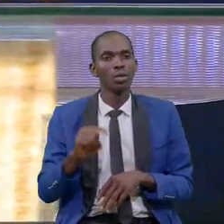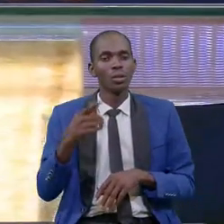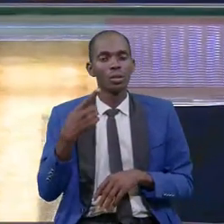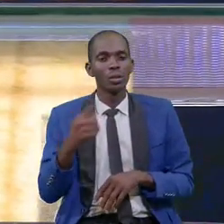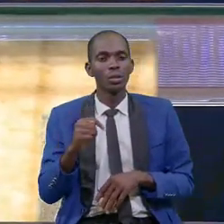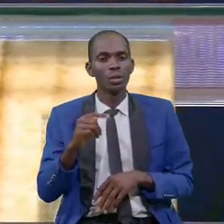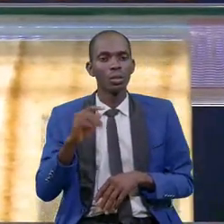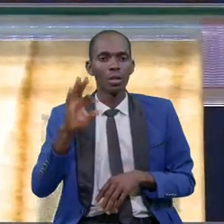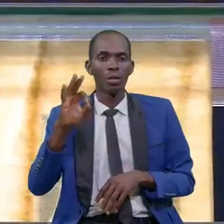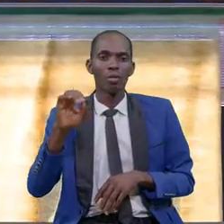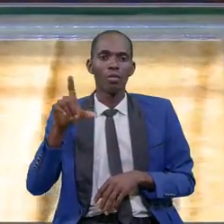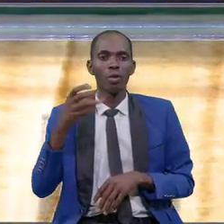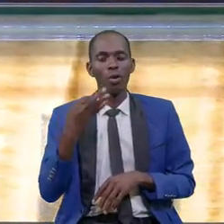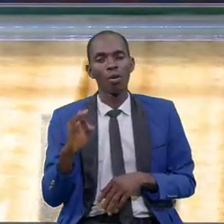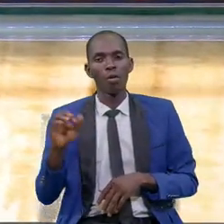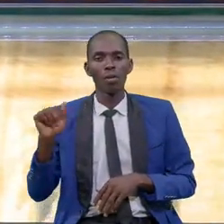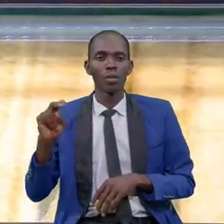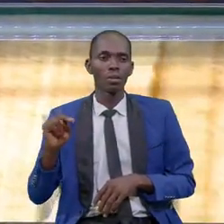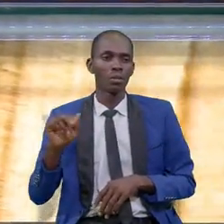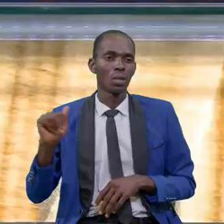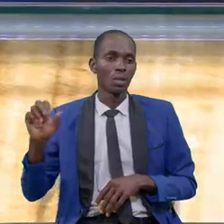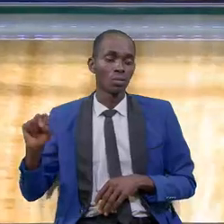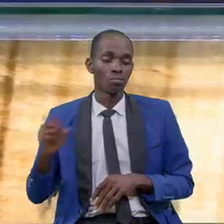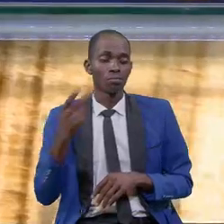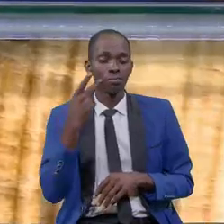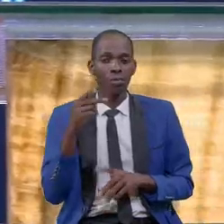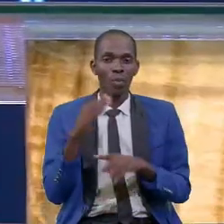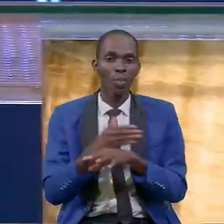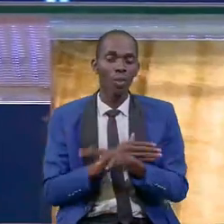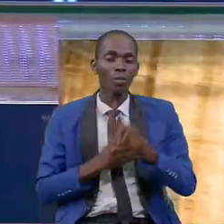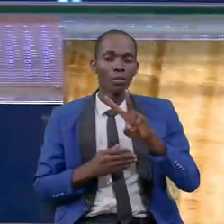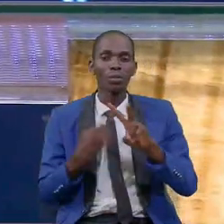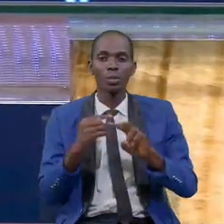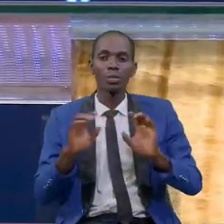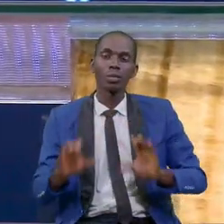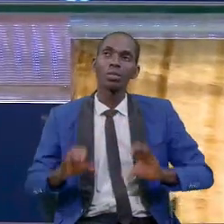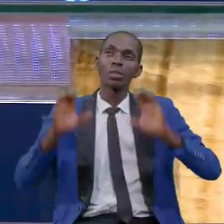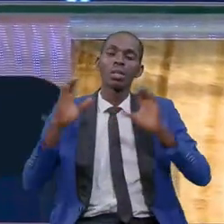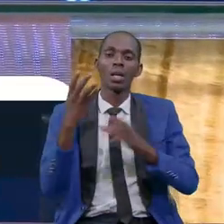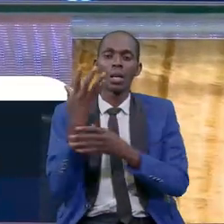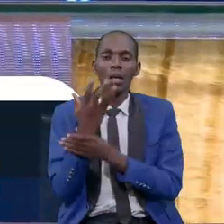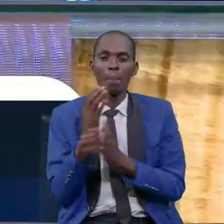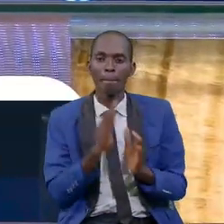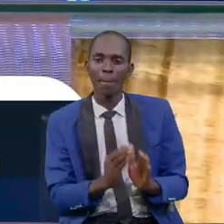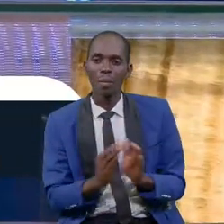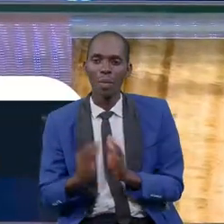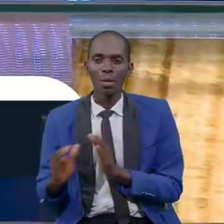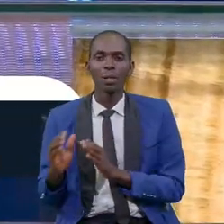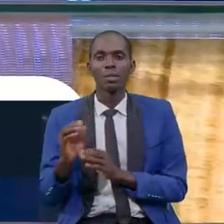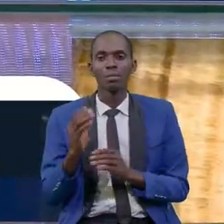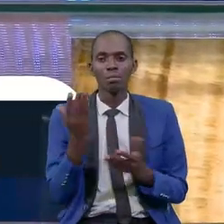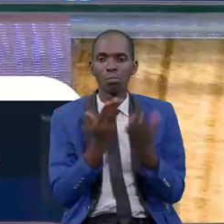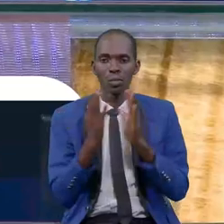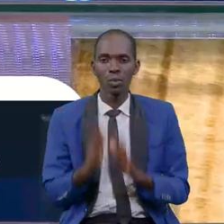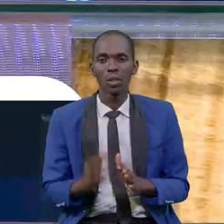petit d'une ânesse. Deuxième partie. Nous allons voir ici les mains consacrées préparant les sujets pour